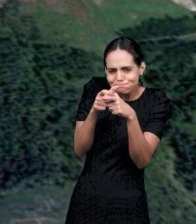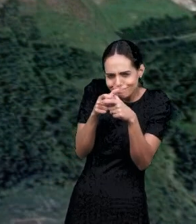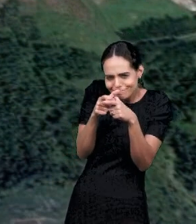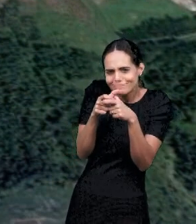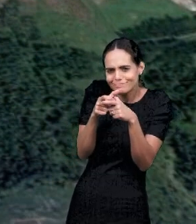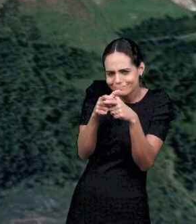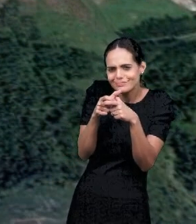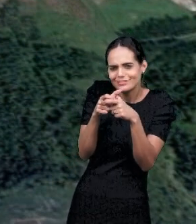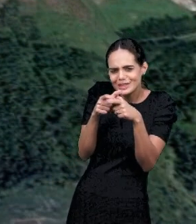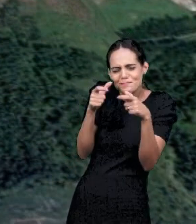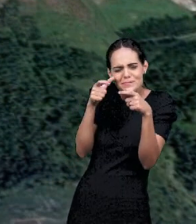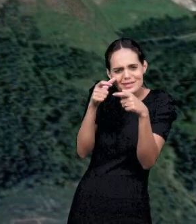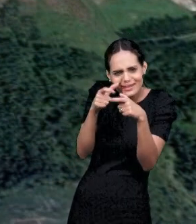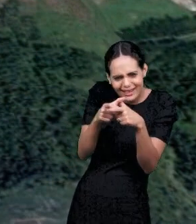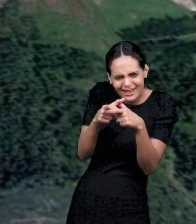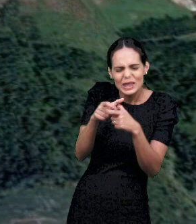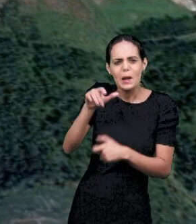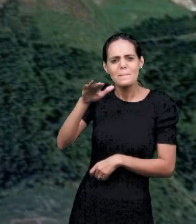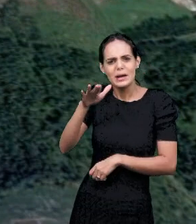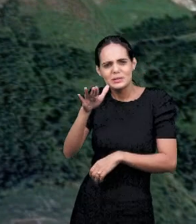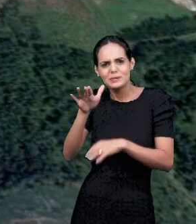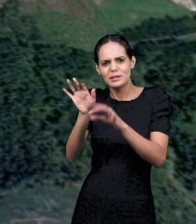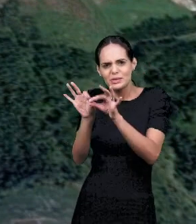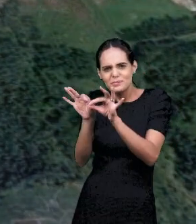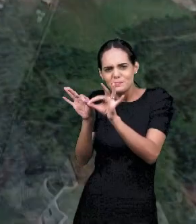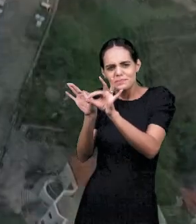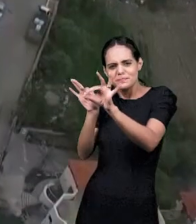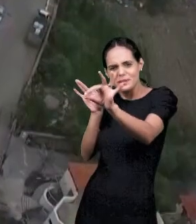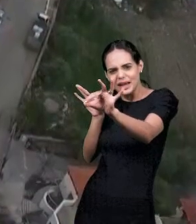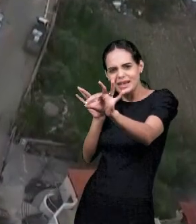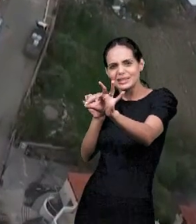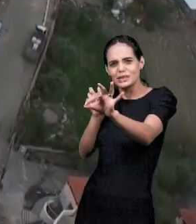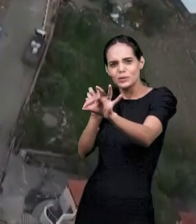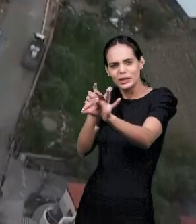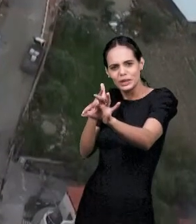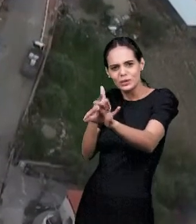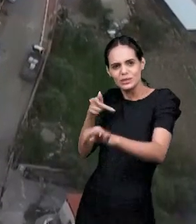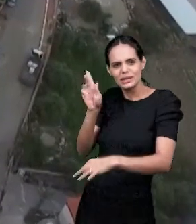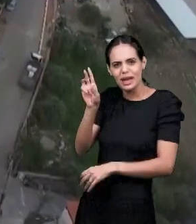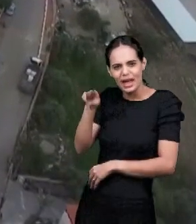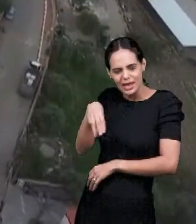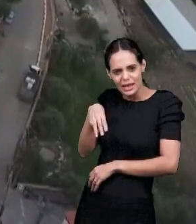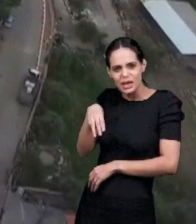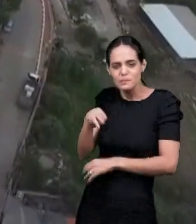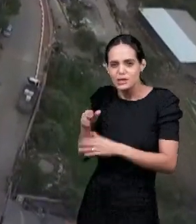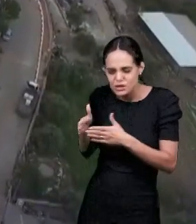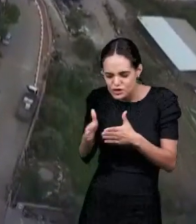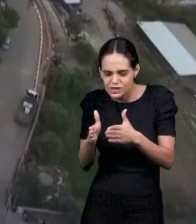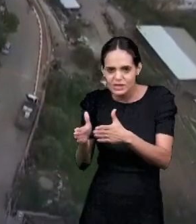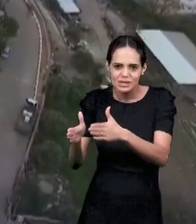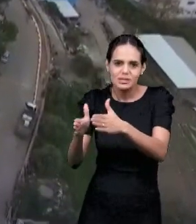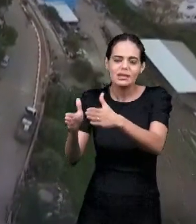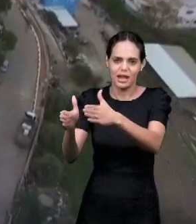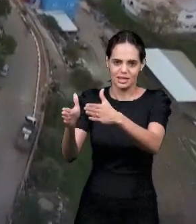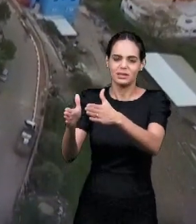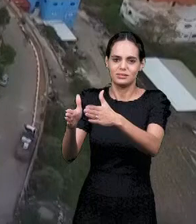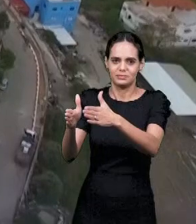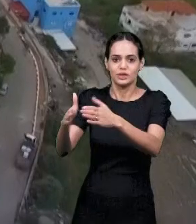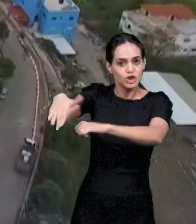Petite ville de Naïm, où à peu près 52 km par les